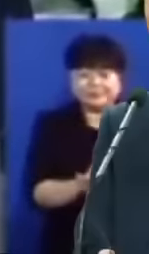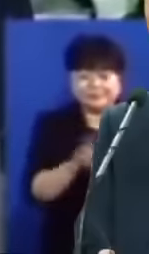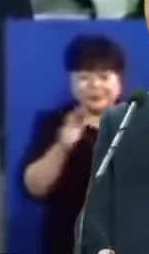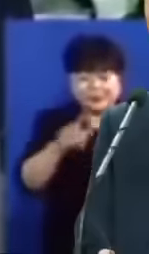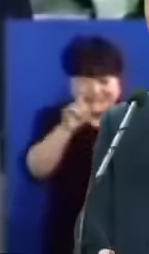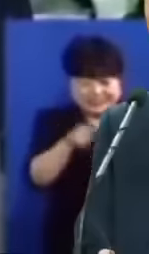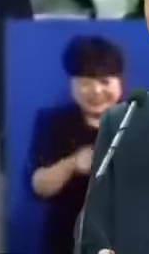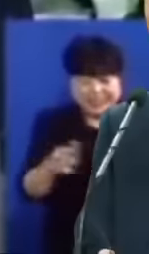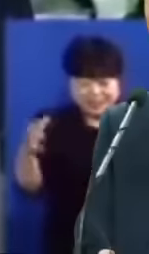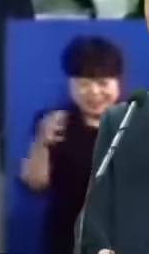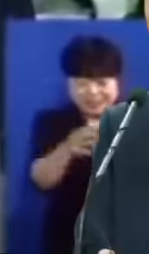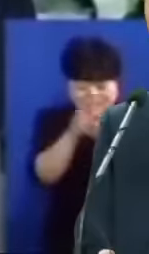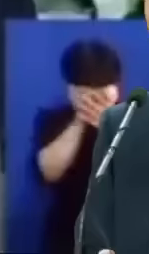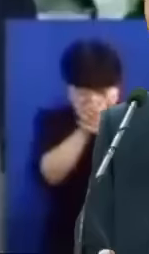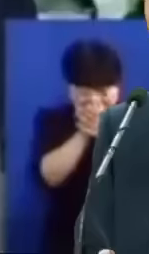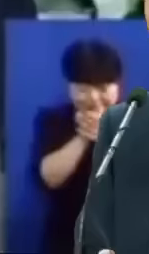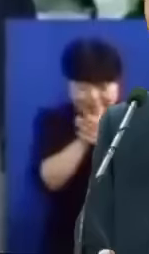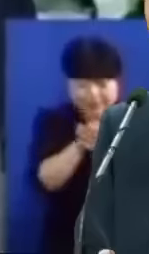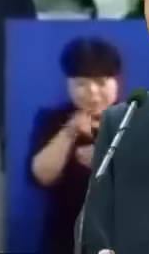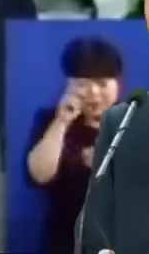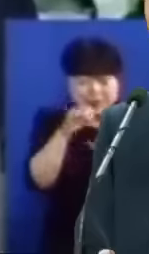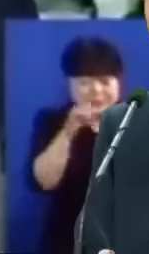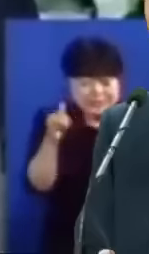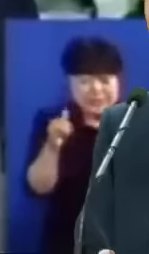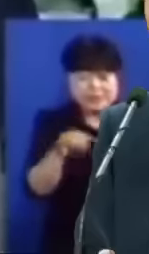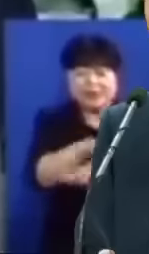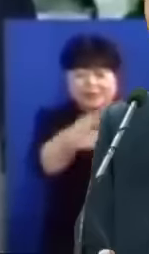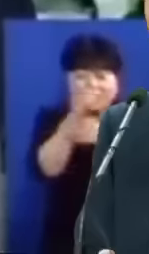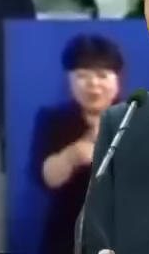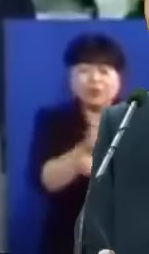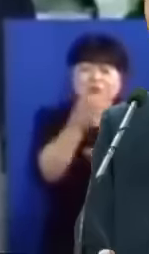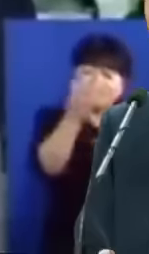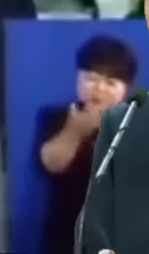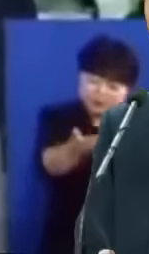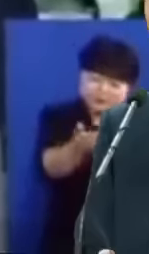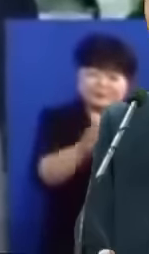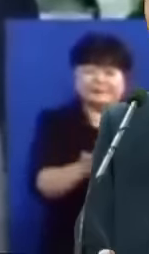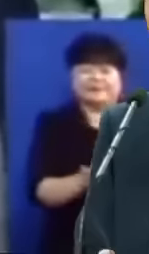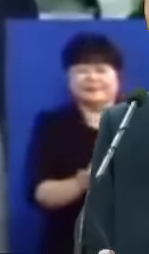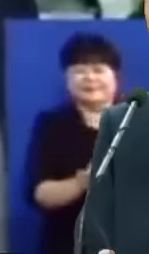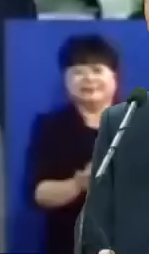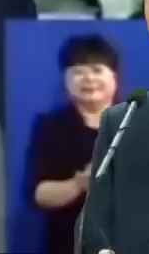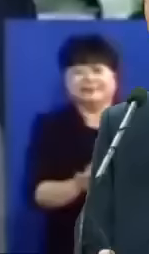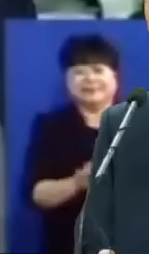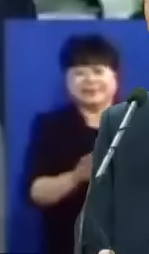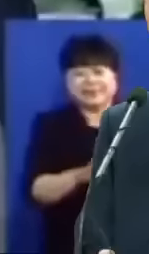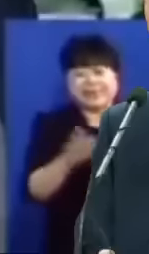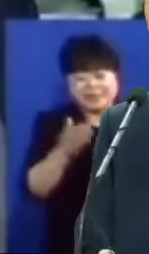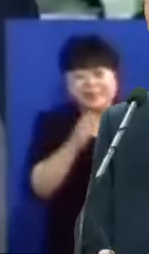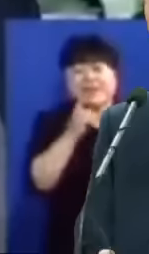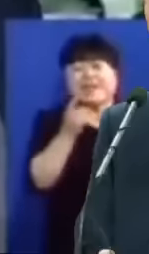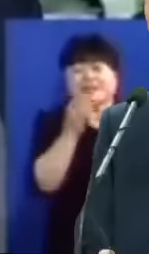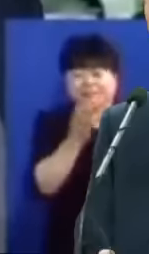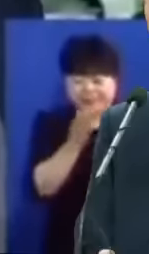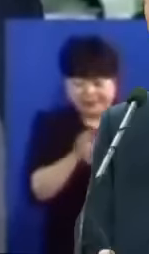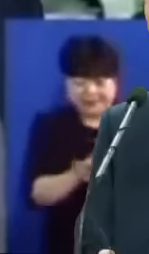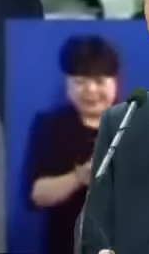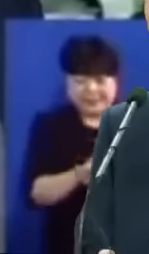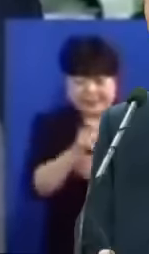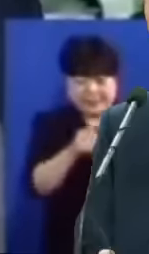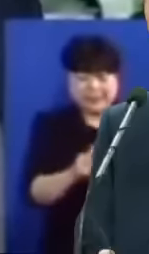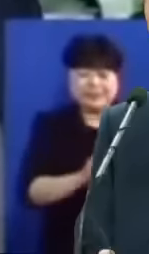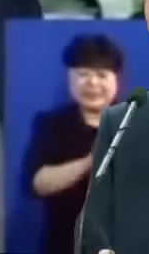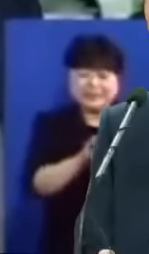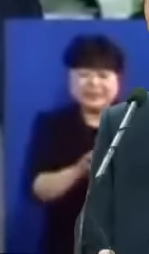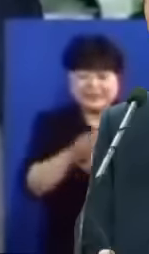오늘 이 시간에 우리가 동성으로 기도할 때 여러분 미운 사람들을 다 용서하고 사랑한다고 하십시오.